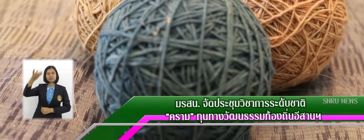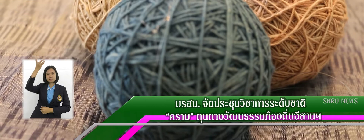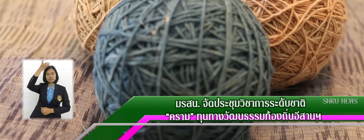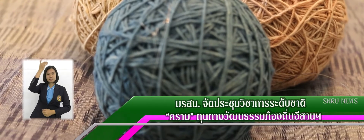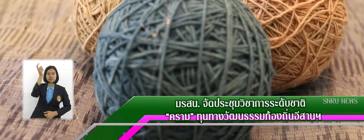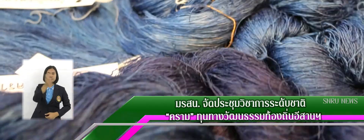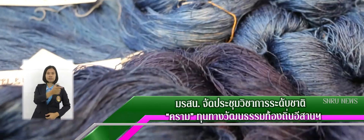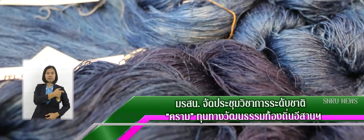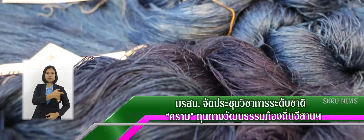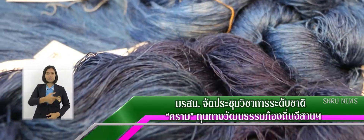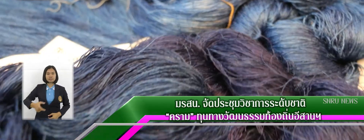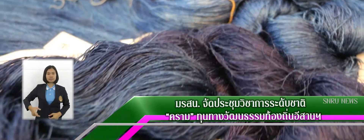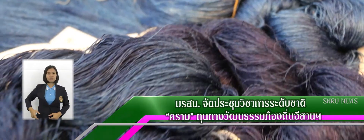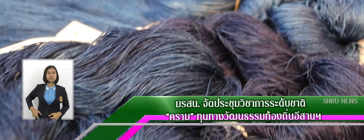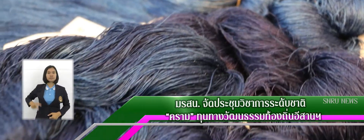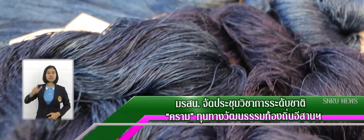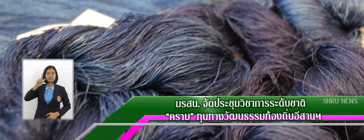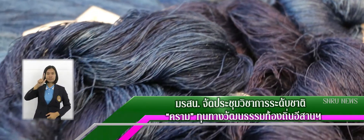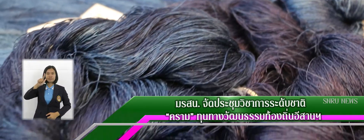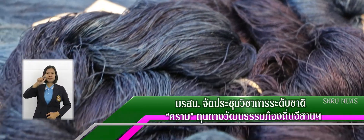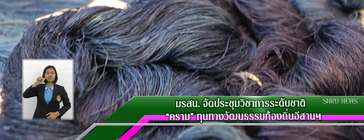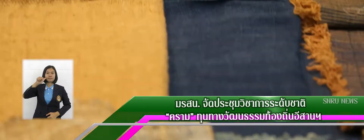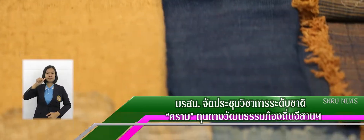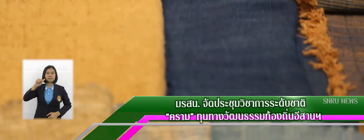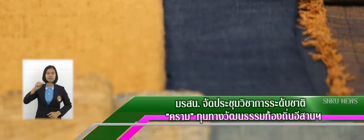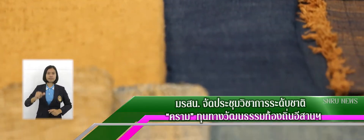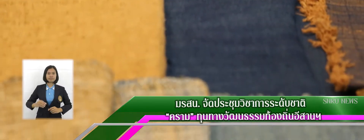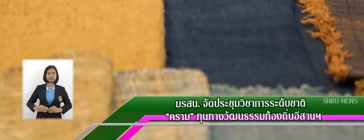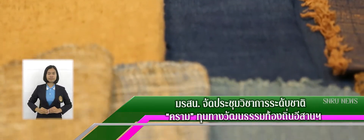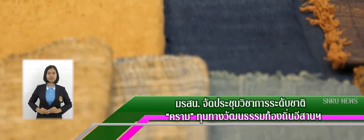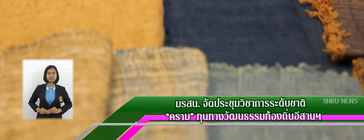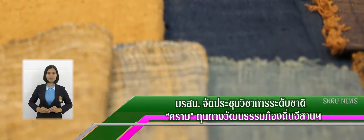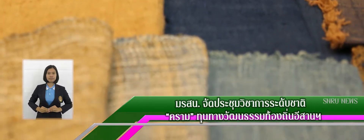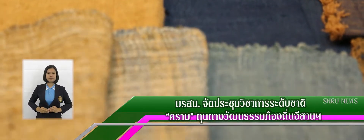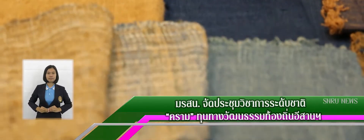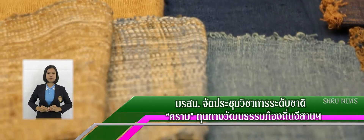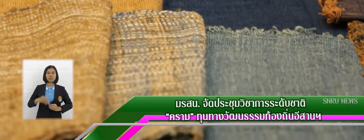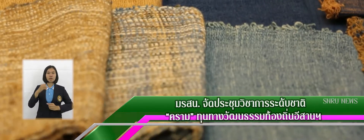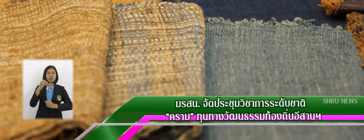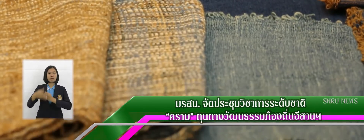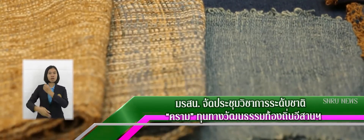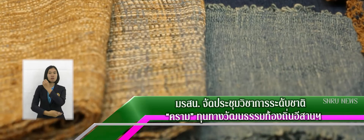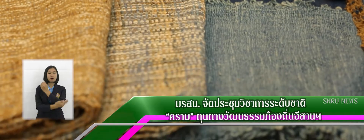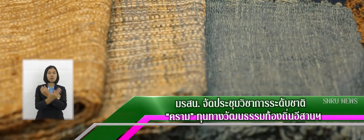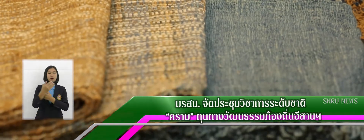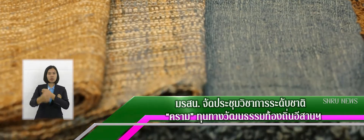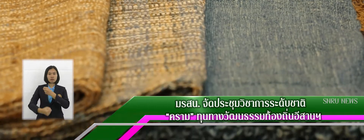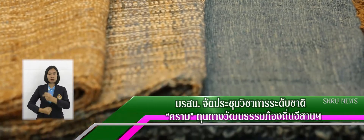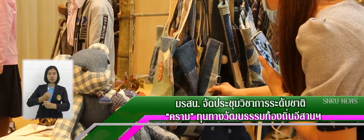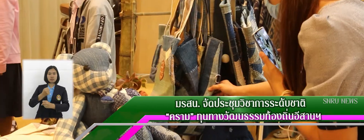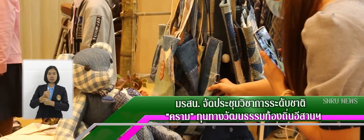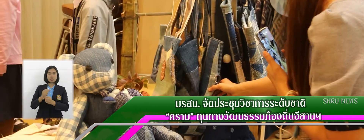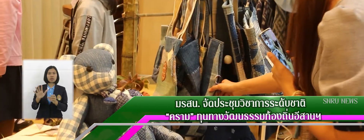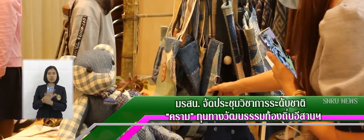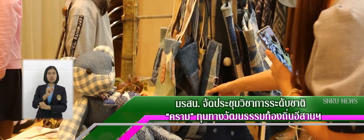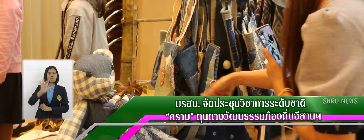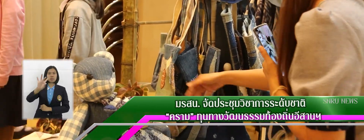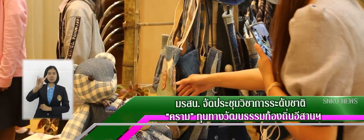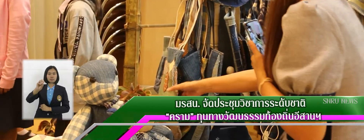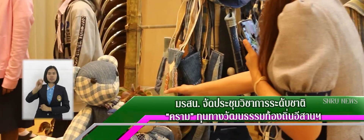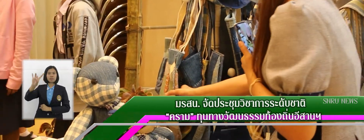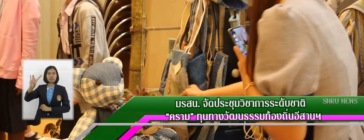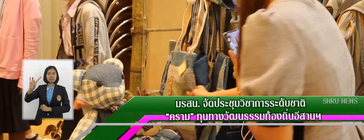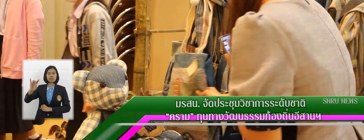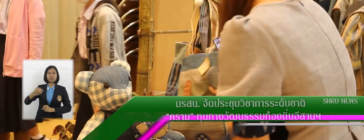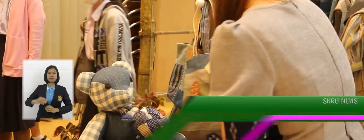ระนางเจ้าสิริกิติ์พระบรมราชินีนาถพระบรมราชชนนีพันปีหลวงเนื่องในโอกาสเฉลิมพระชนพรรษาครบรอบ